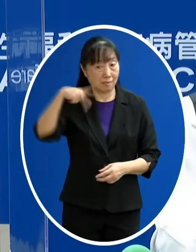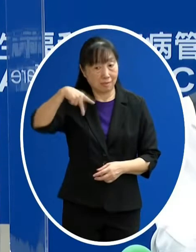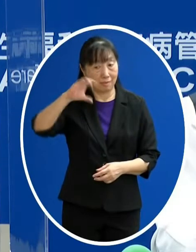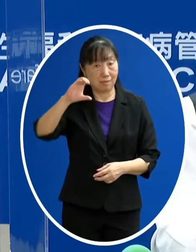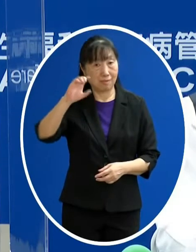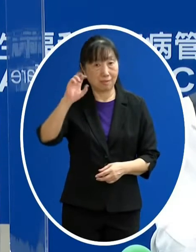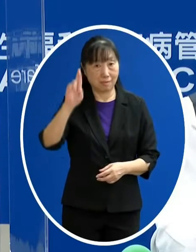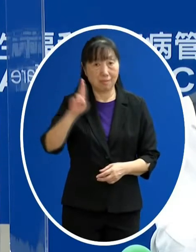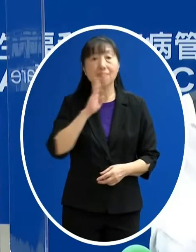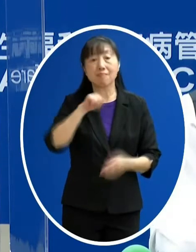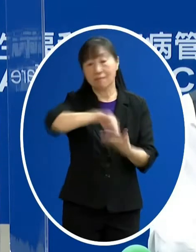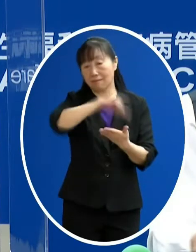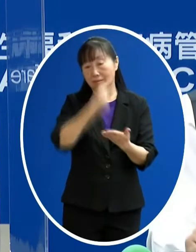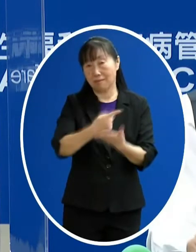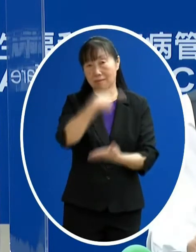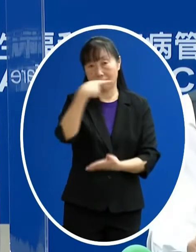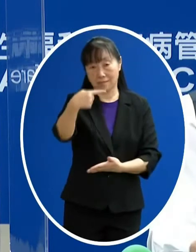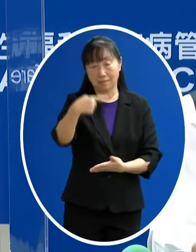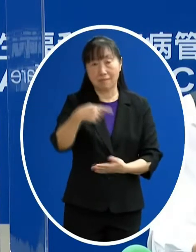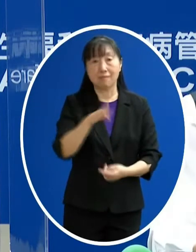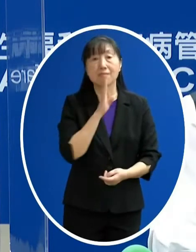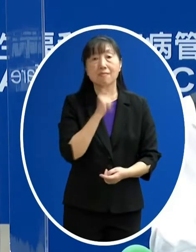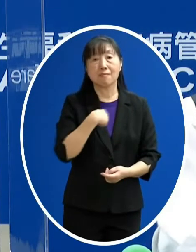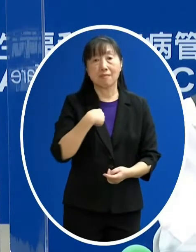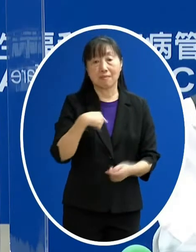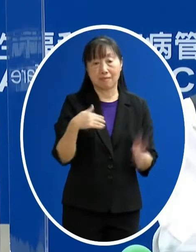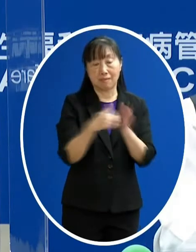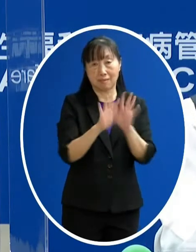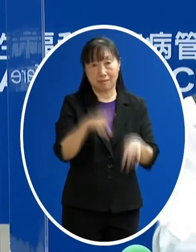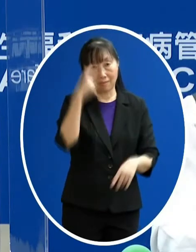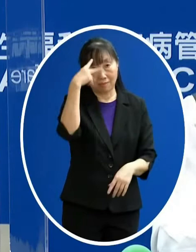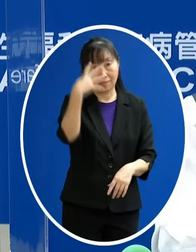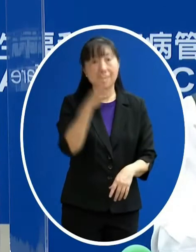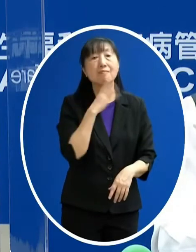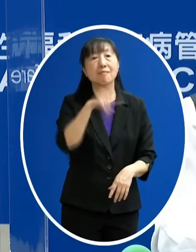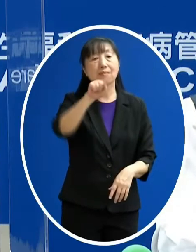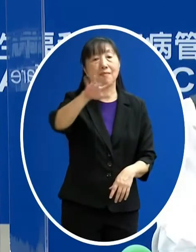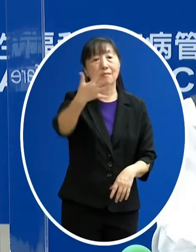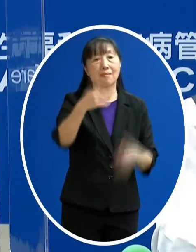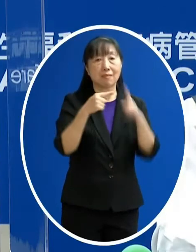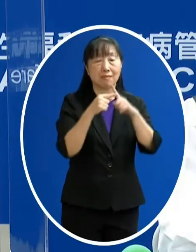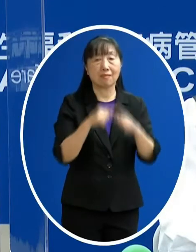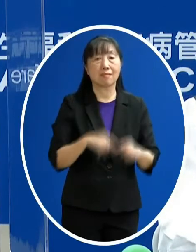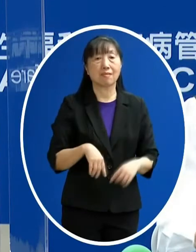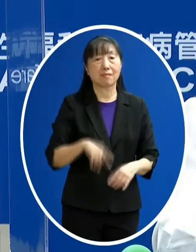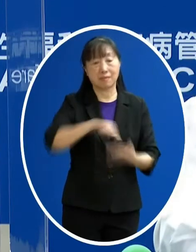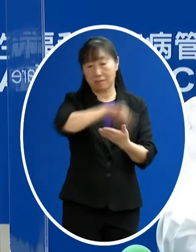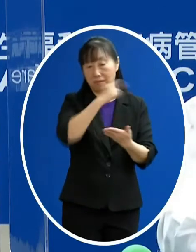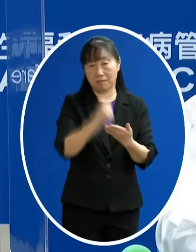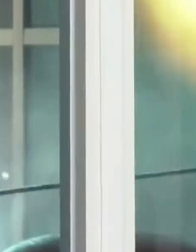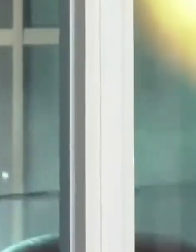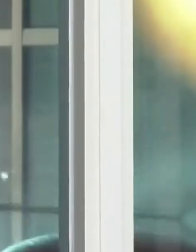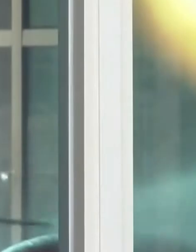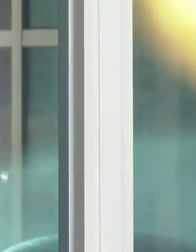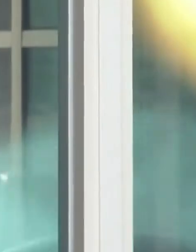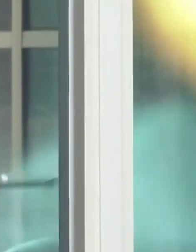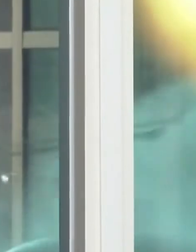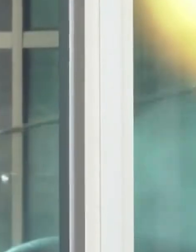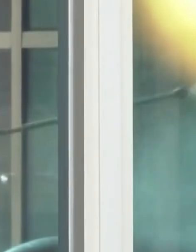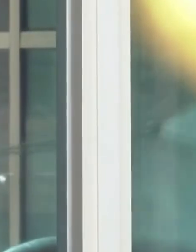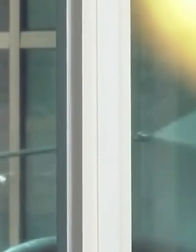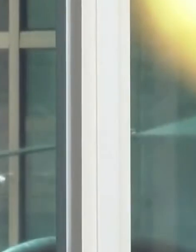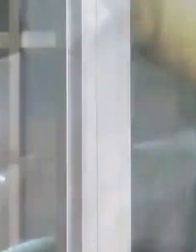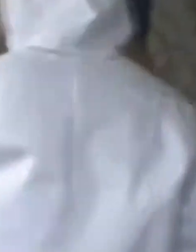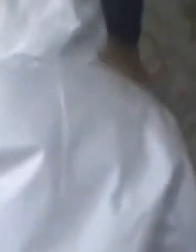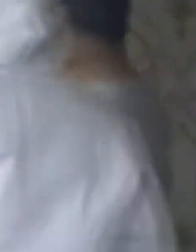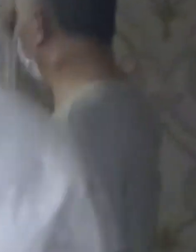阴性。好，所以到目前这4天下来，他已经验了1500位，那1500位都是阴性。 为了全力堵